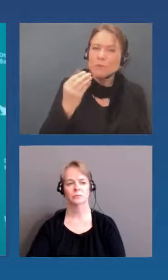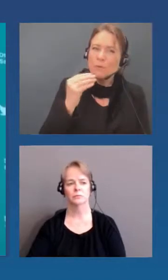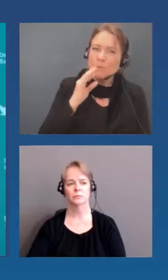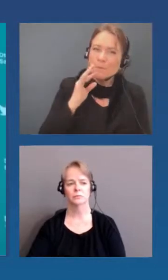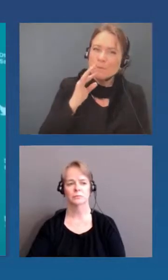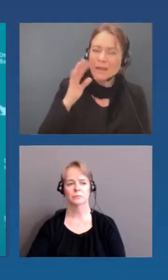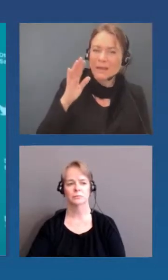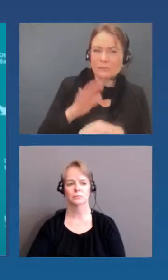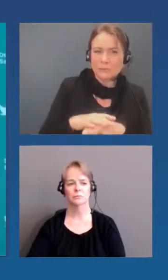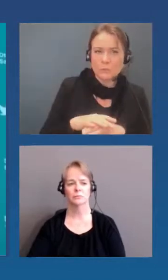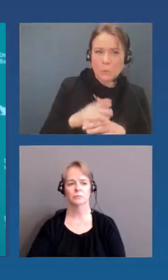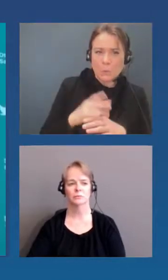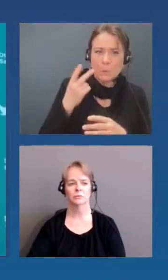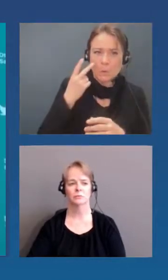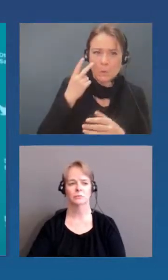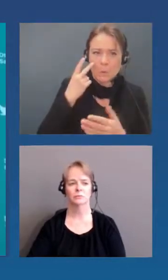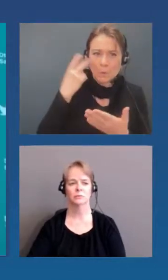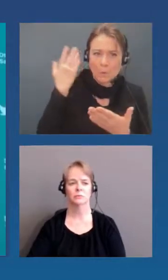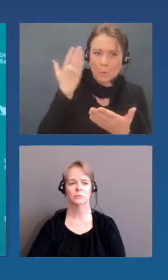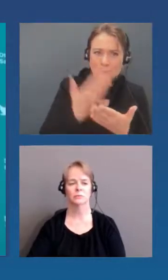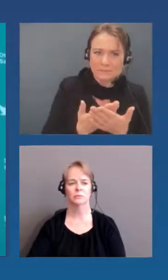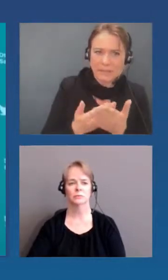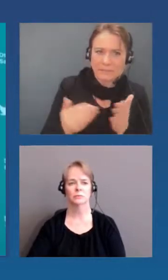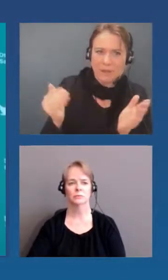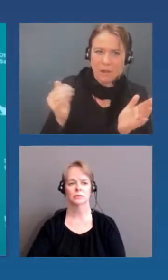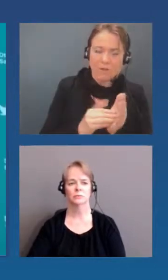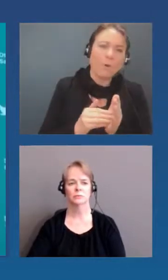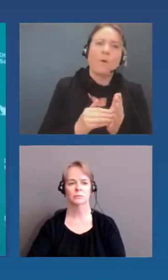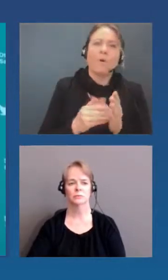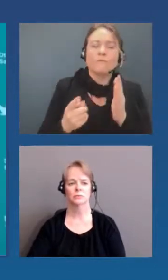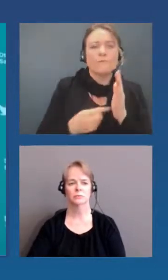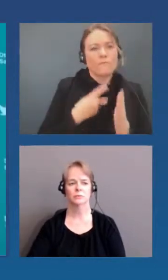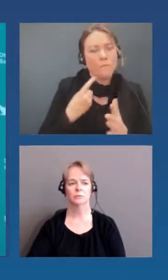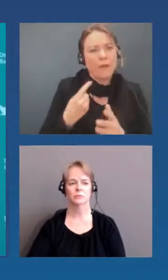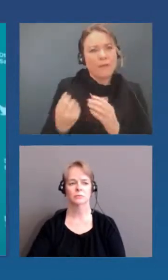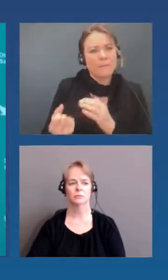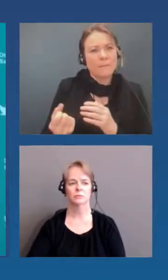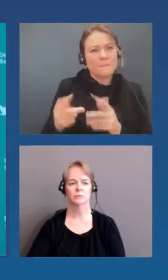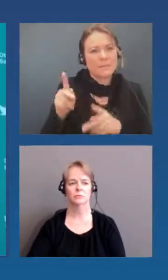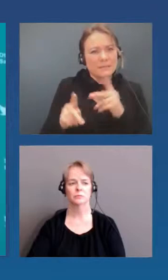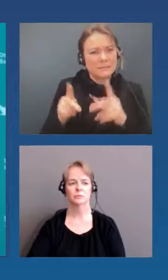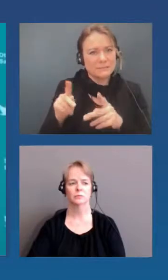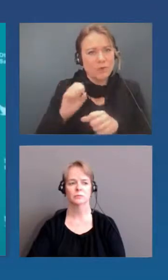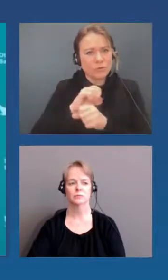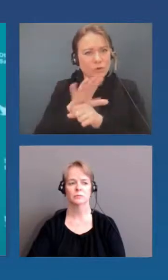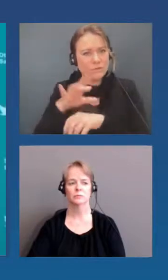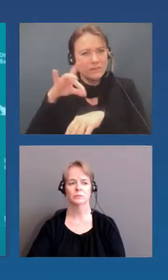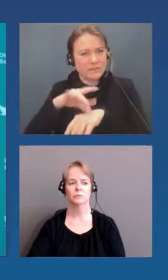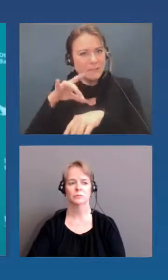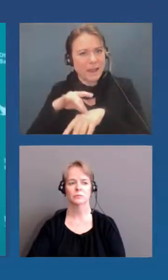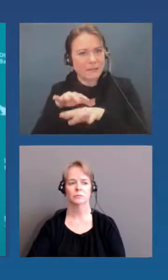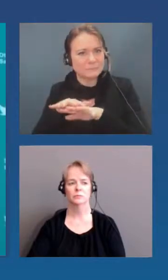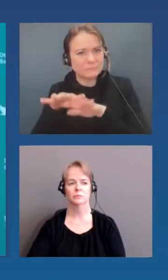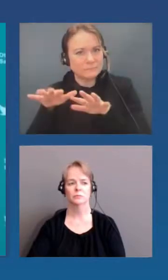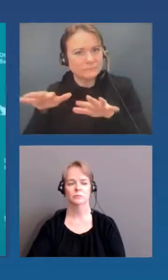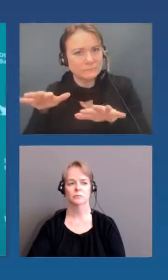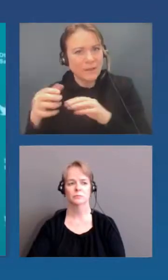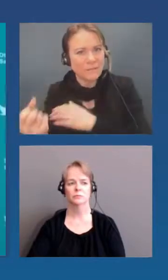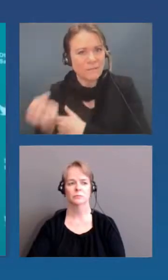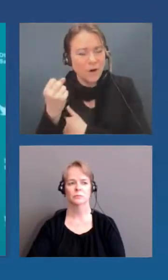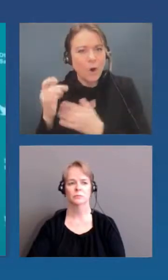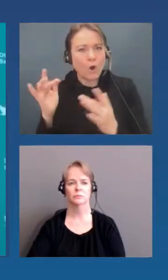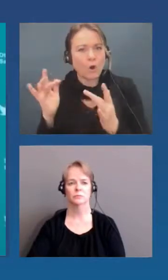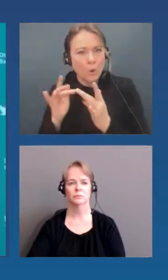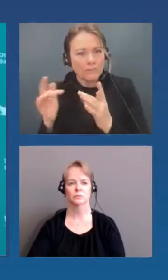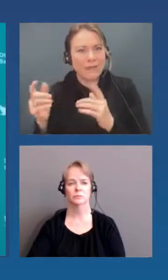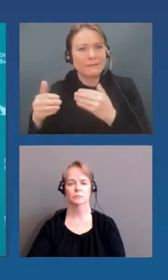de ce qu'on a constaté, qu'encore une fois, la moitié de la transmission se fait vraiment par des